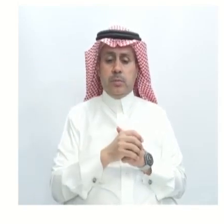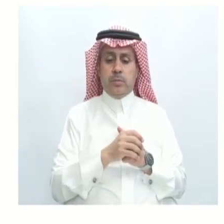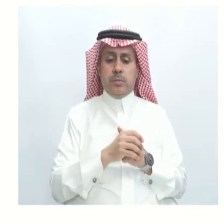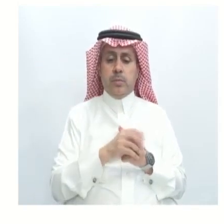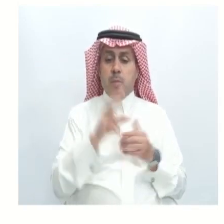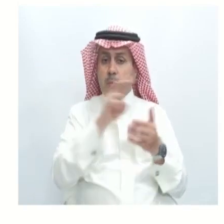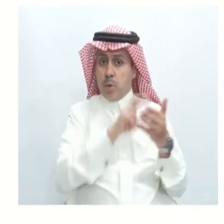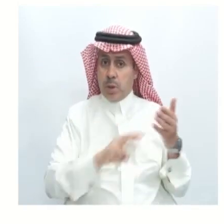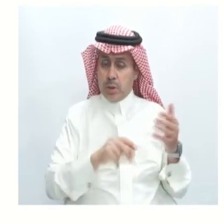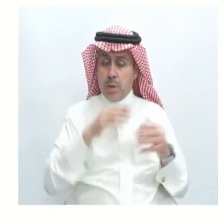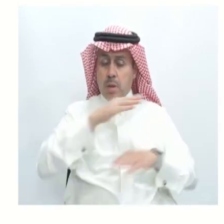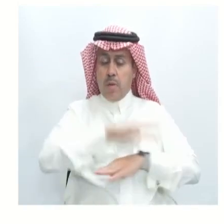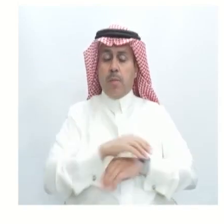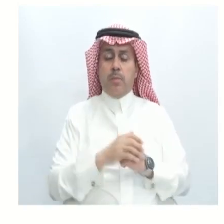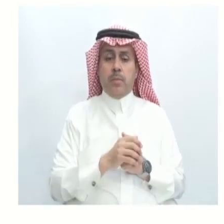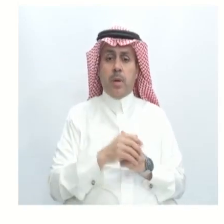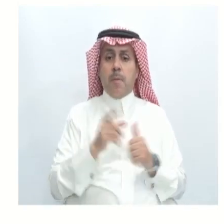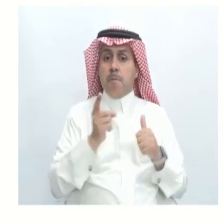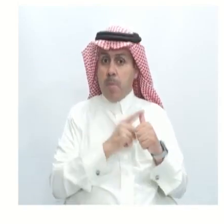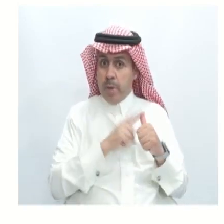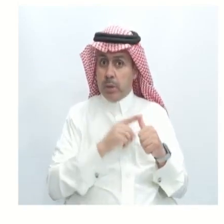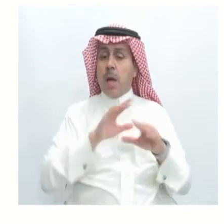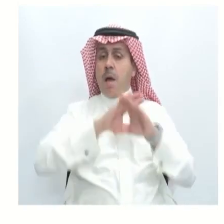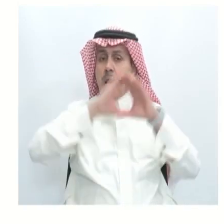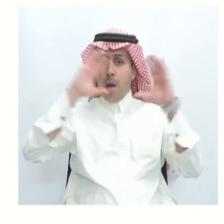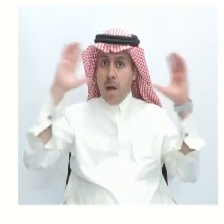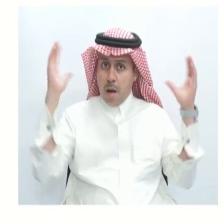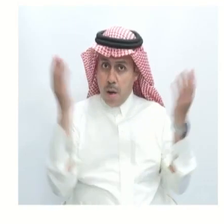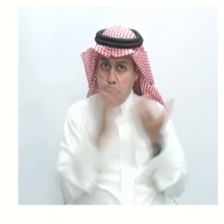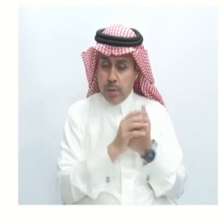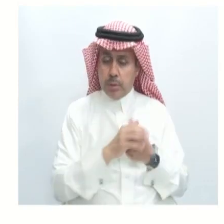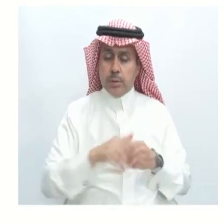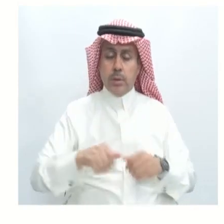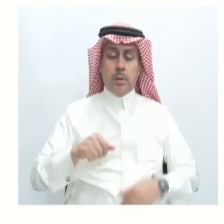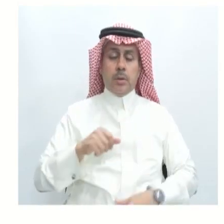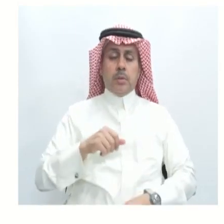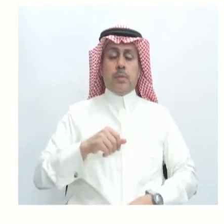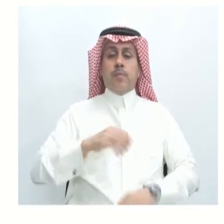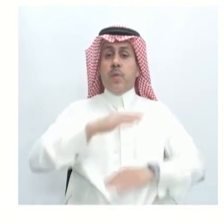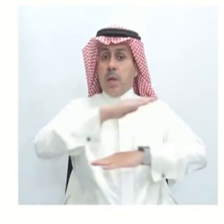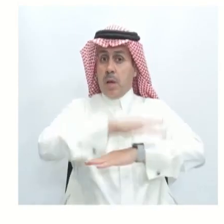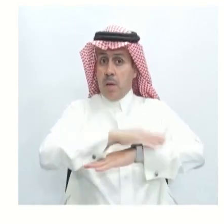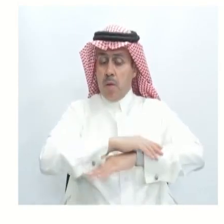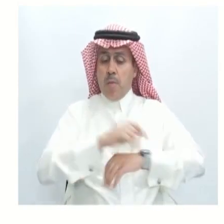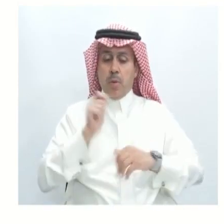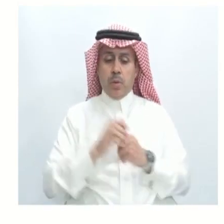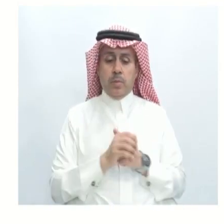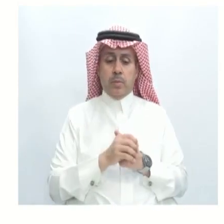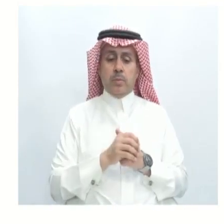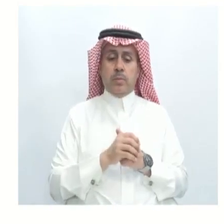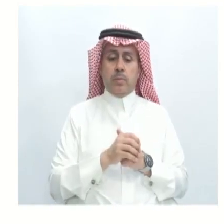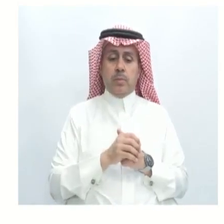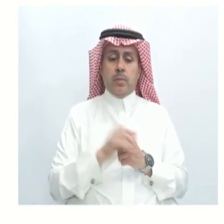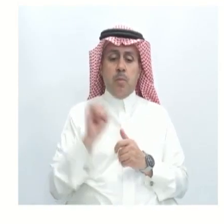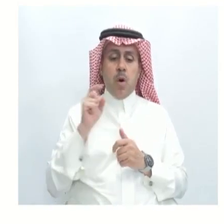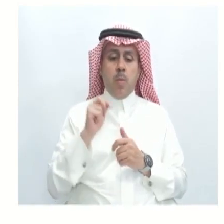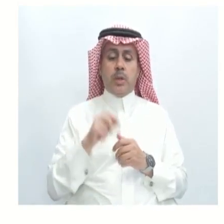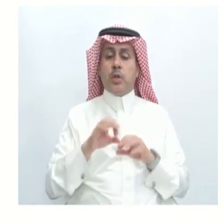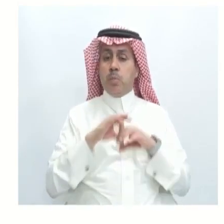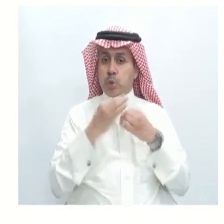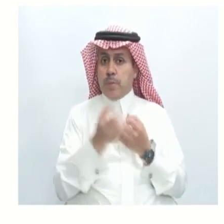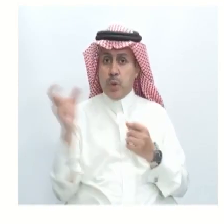يتضمن نظام المبادئ العامه نظام الحكم مقومات المجتمع السعودي المبادئ